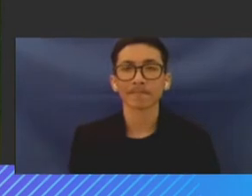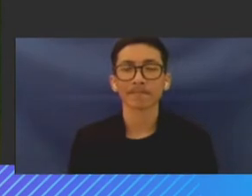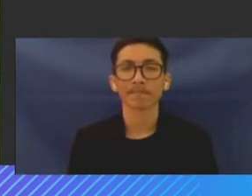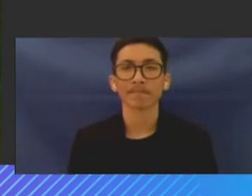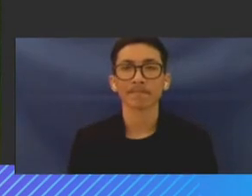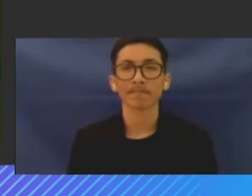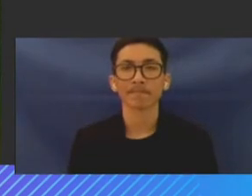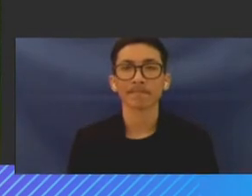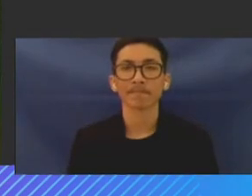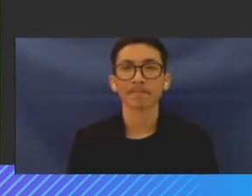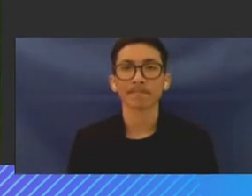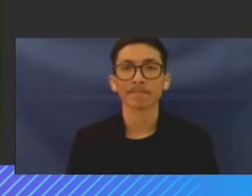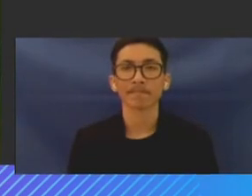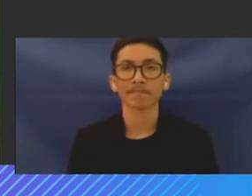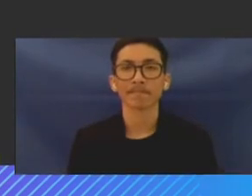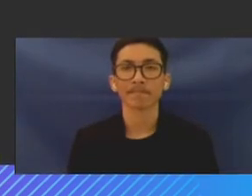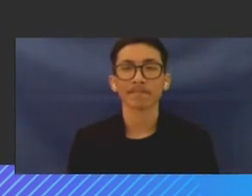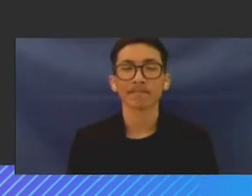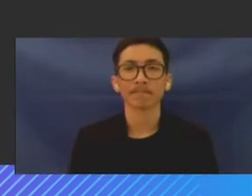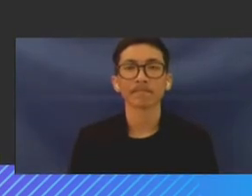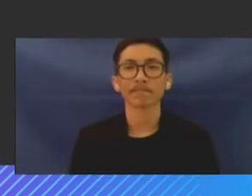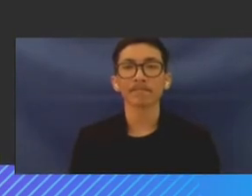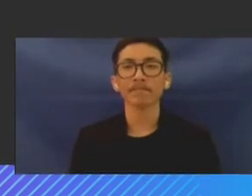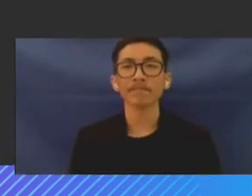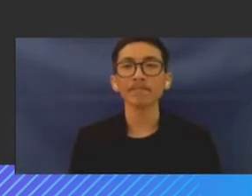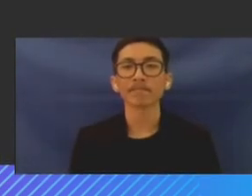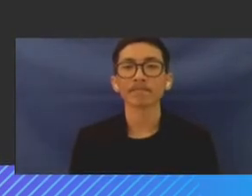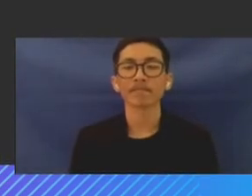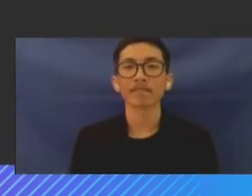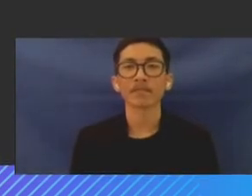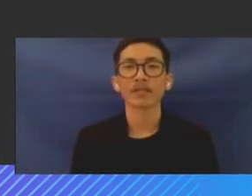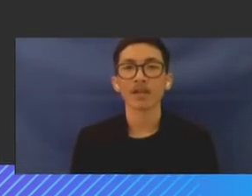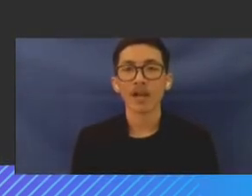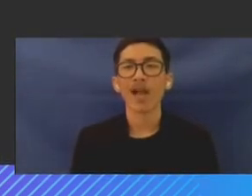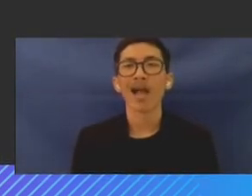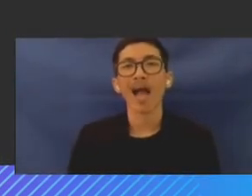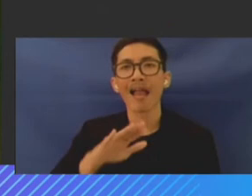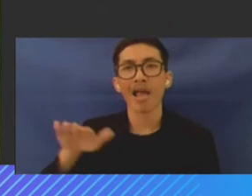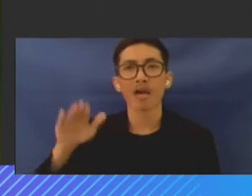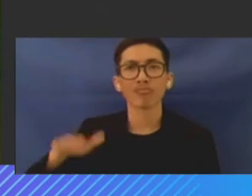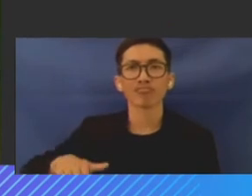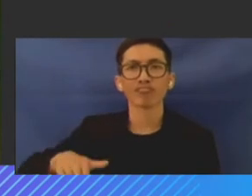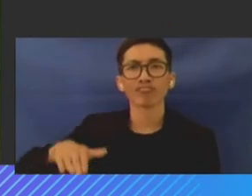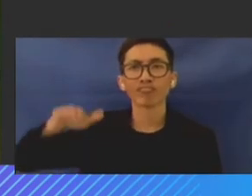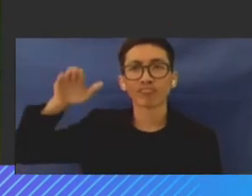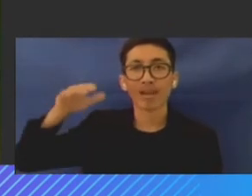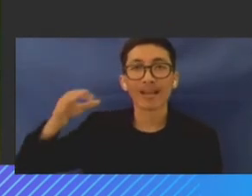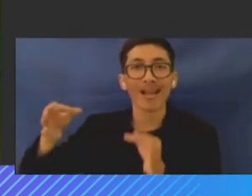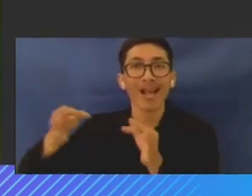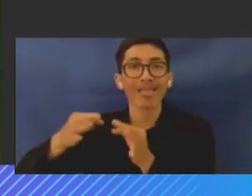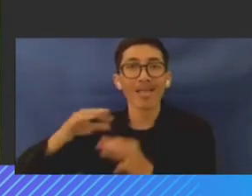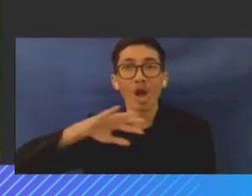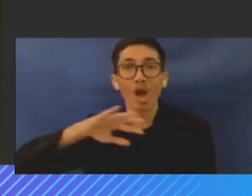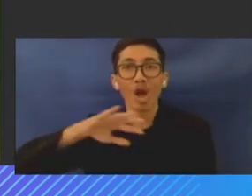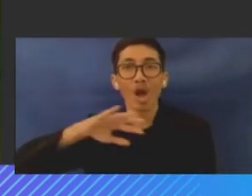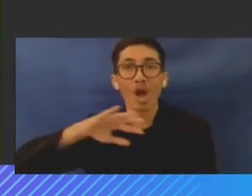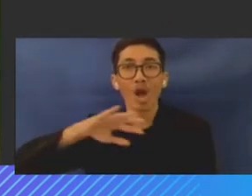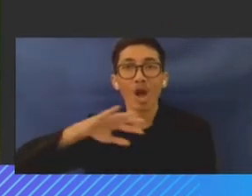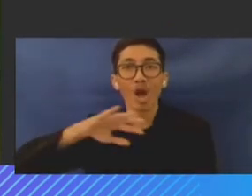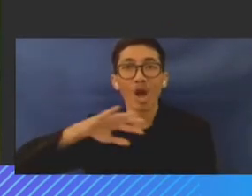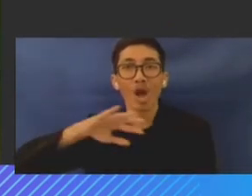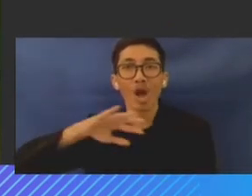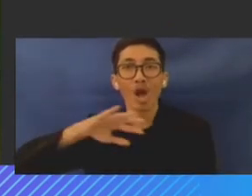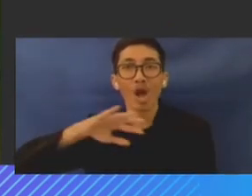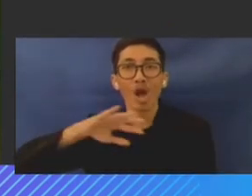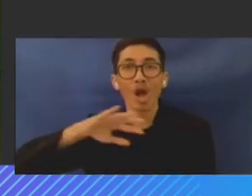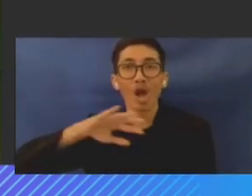kan benar-benar tumbuh di keluarga ya gitu. Jadi orang yang paling pertama gitu mengajarkan dia segala macam adalah keluarga gitu. Jadi